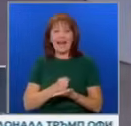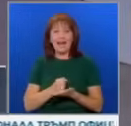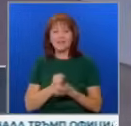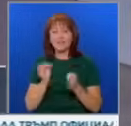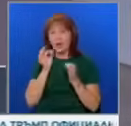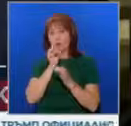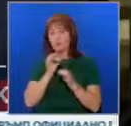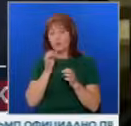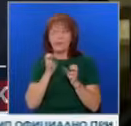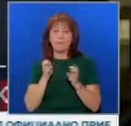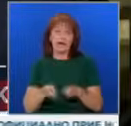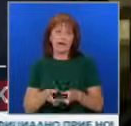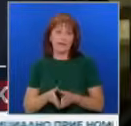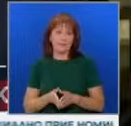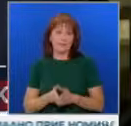няма как.